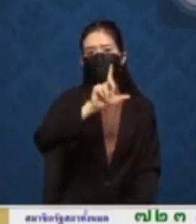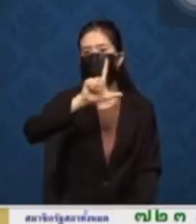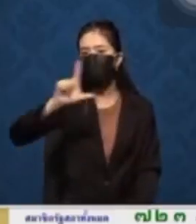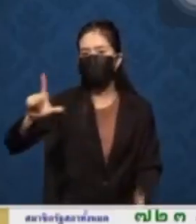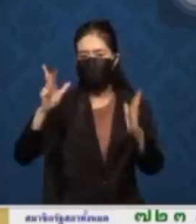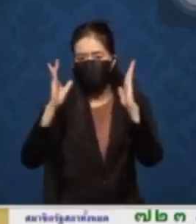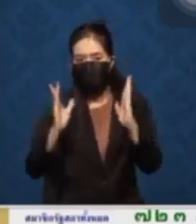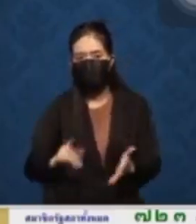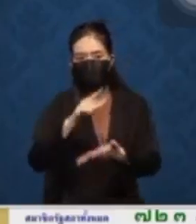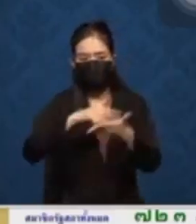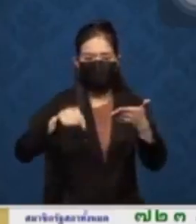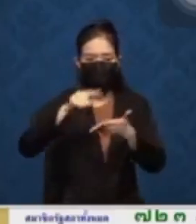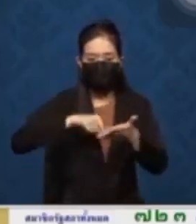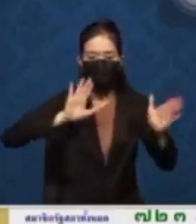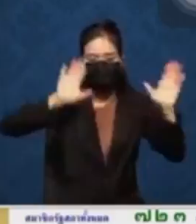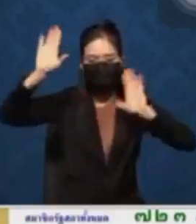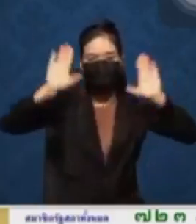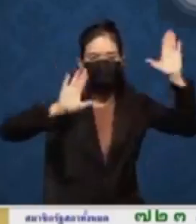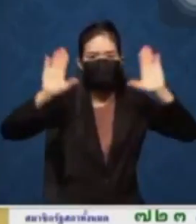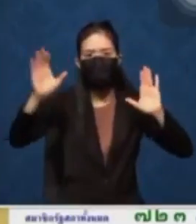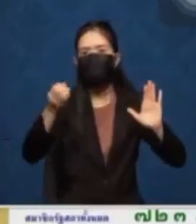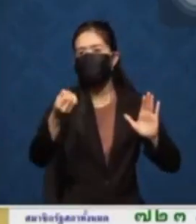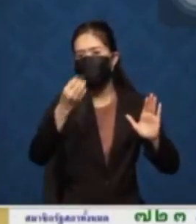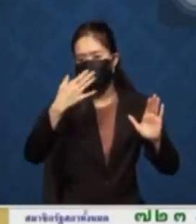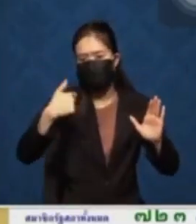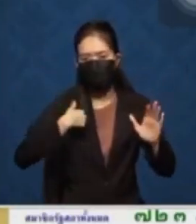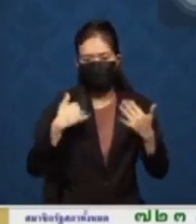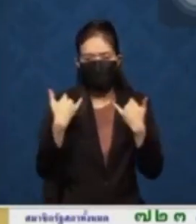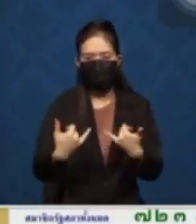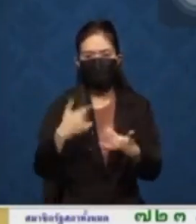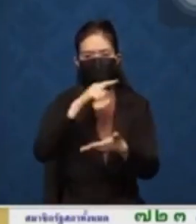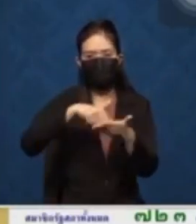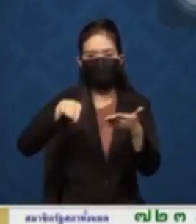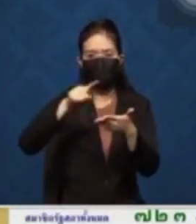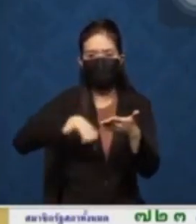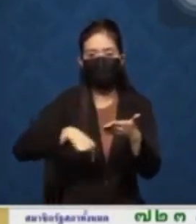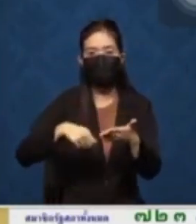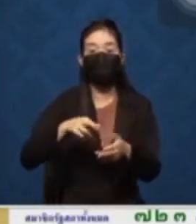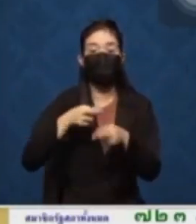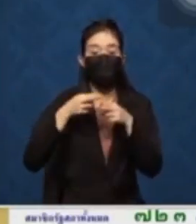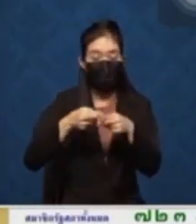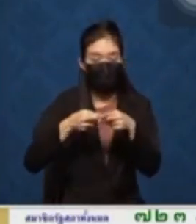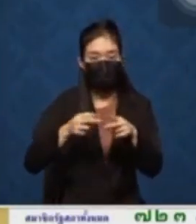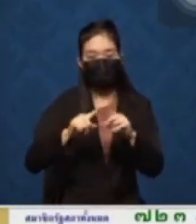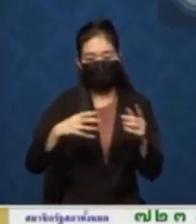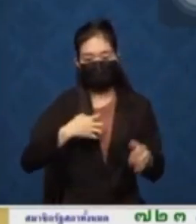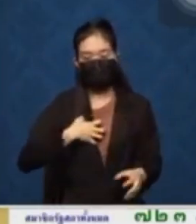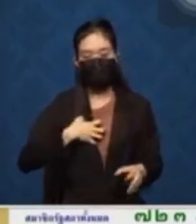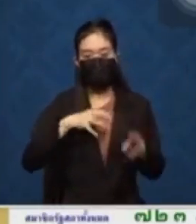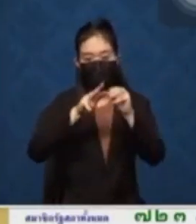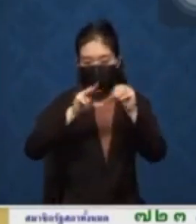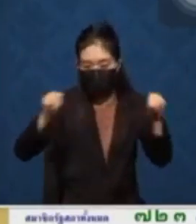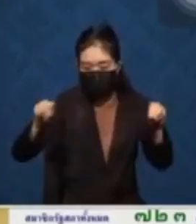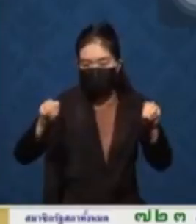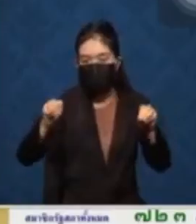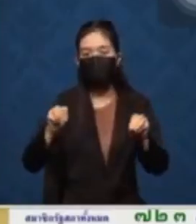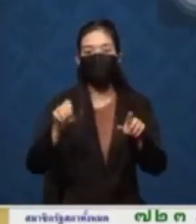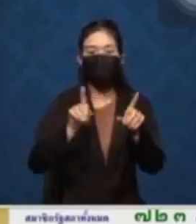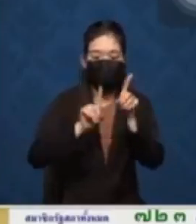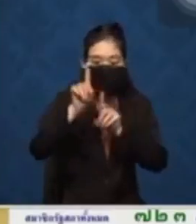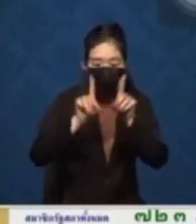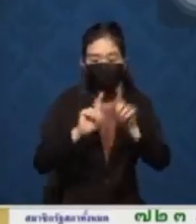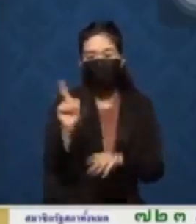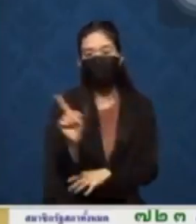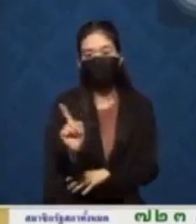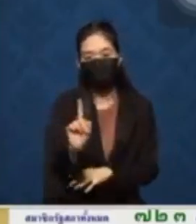ปีที่แล้วมาบอกว่าเป็นเสียงส่วนใหญ่ของประเทศในวันนี้เช่นเดียวกันถ้าท่านอยากจะวัดกันจริงๆนะครับว่าเสียงส่วนใหญ่ของประเทศ